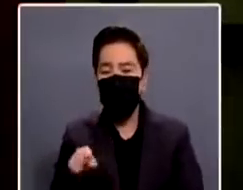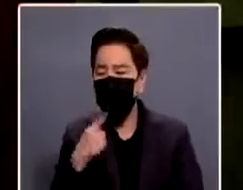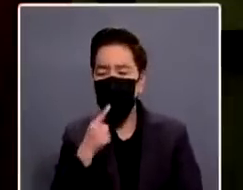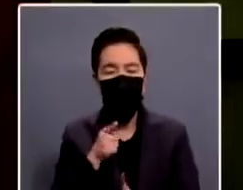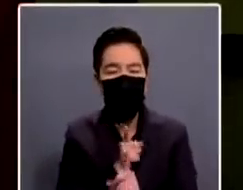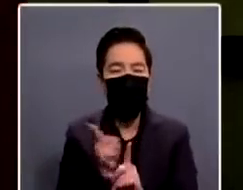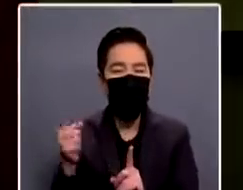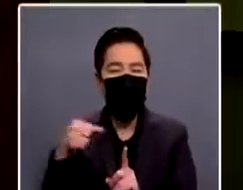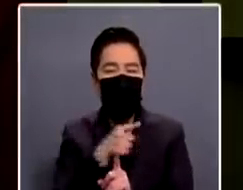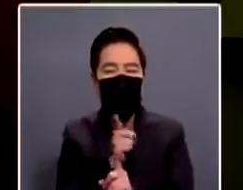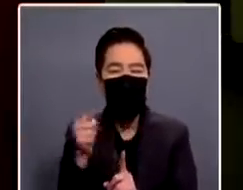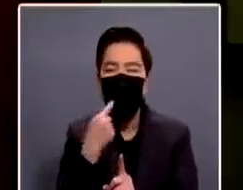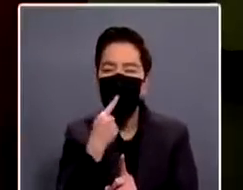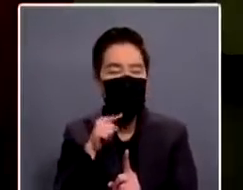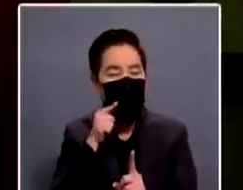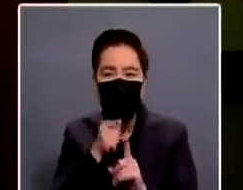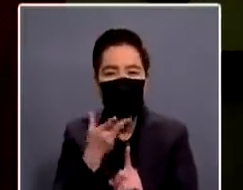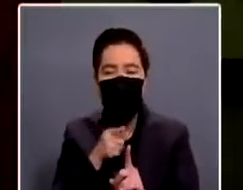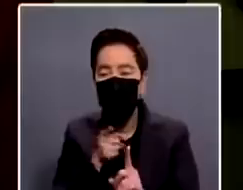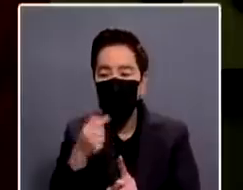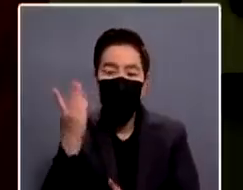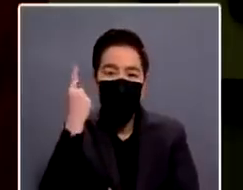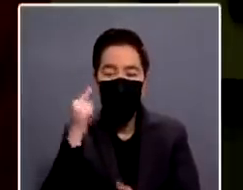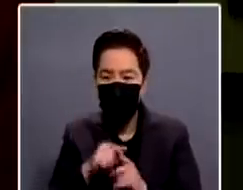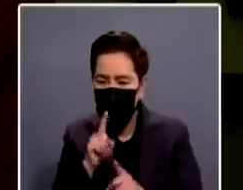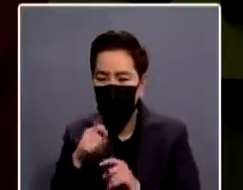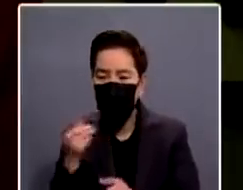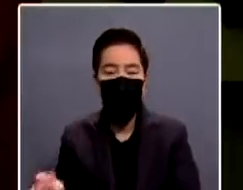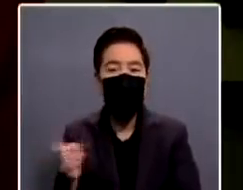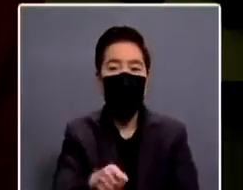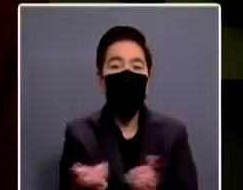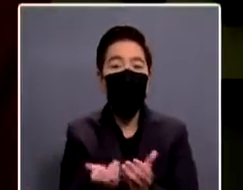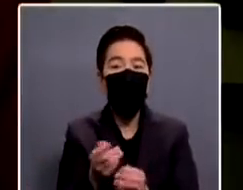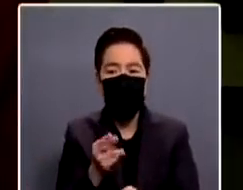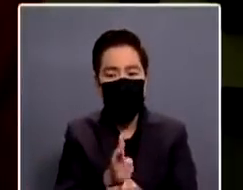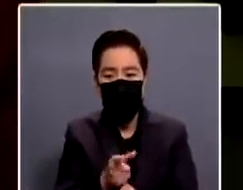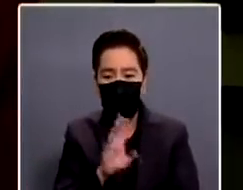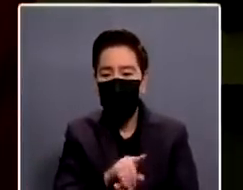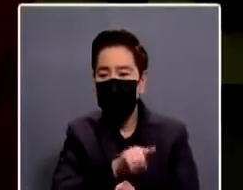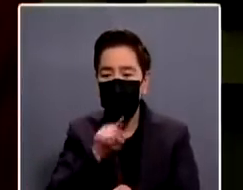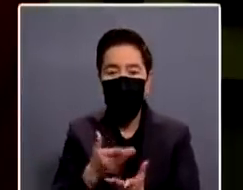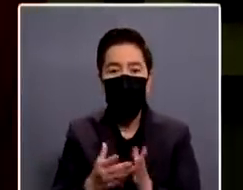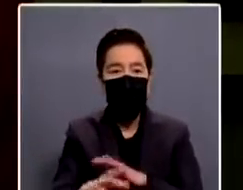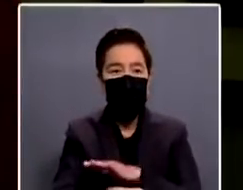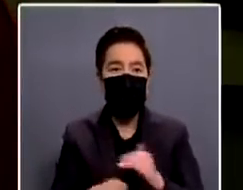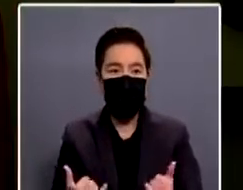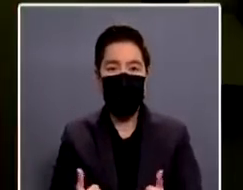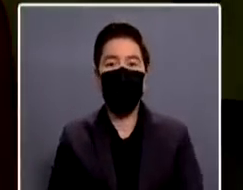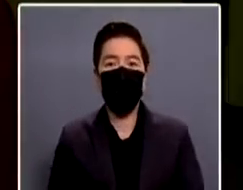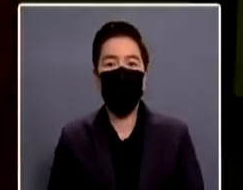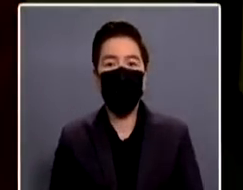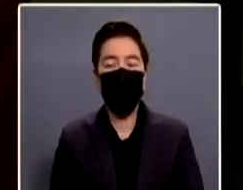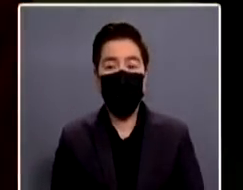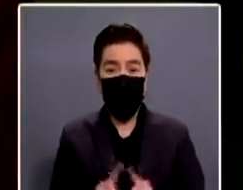วกวนกลับไปกลับมานะคะหลังจากที่เมื่อวานนี้เพิ่งจะซักทอดลูกเลี้ยงของตัวเองว่าเป็นผู้บงการให้ลักพาตัวน้องจีน่า แต่เ